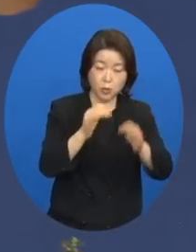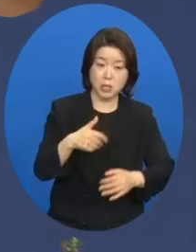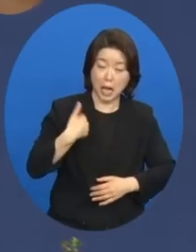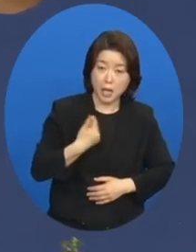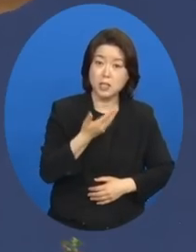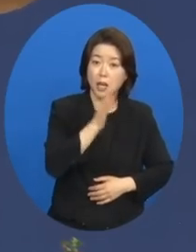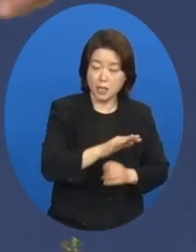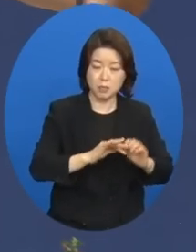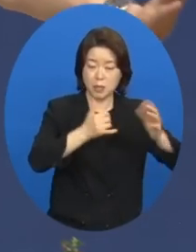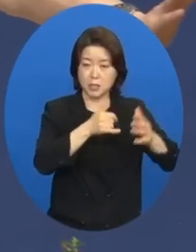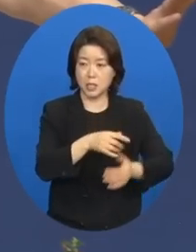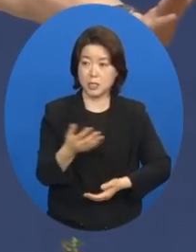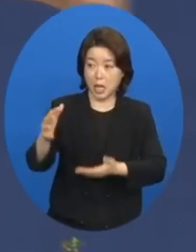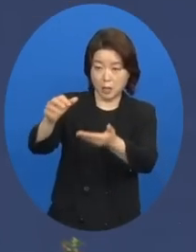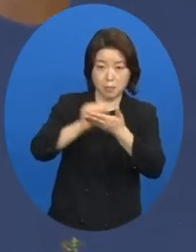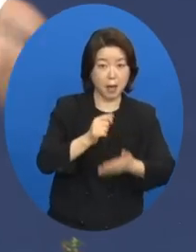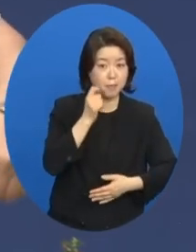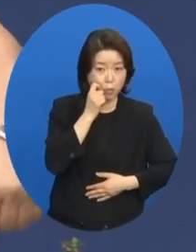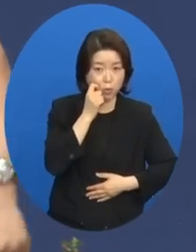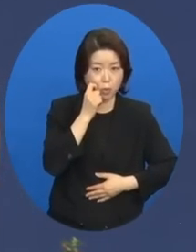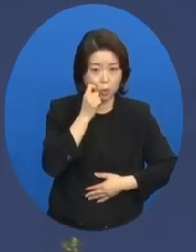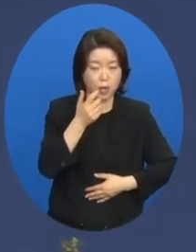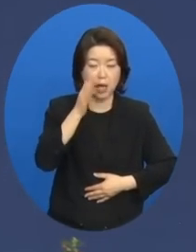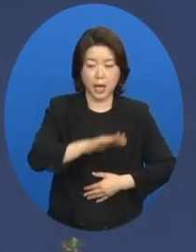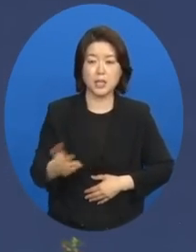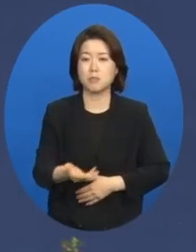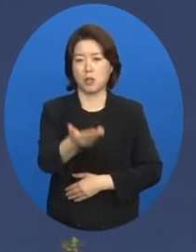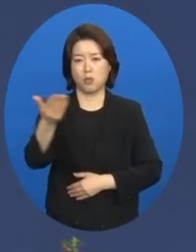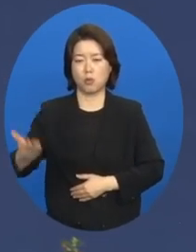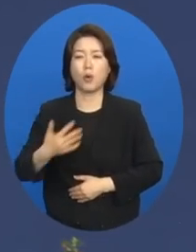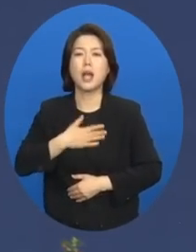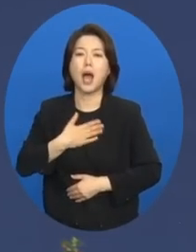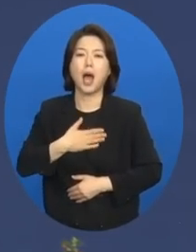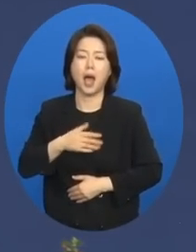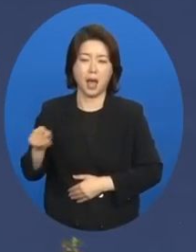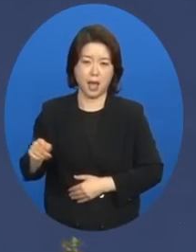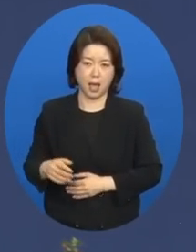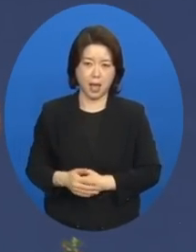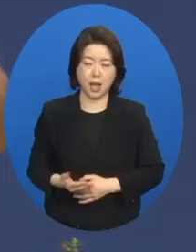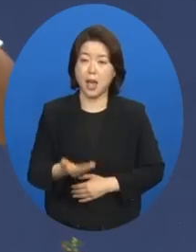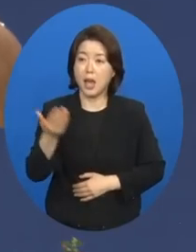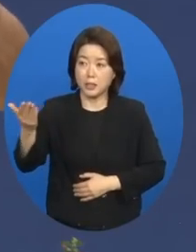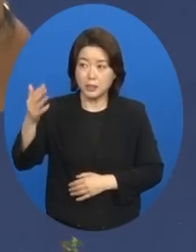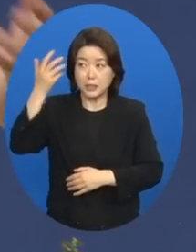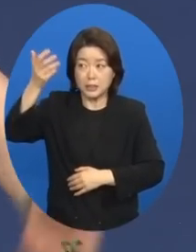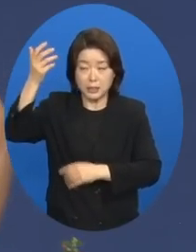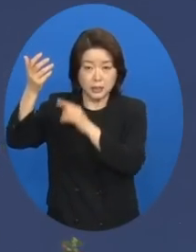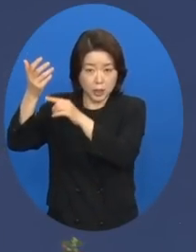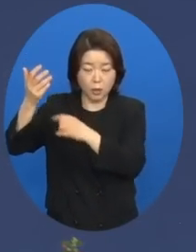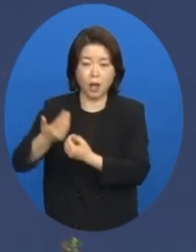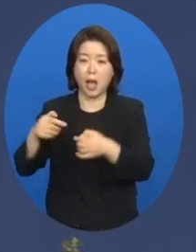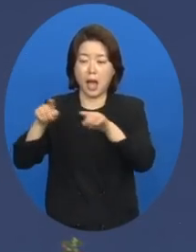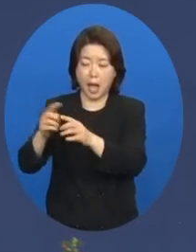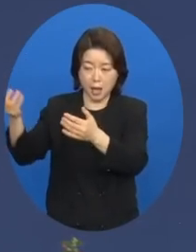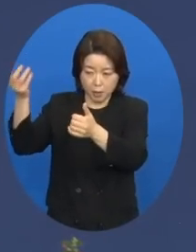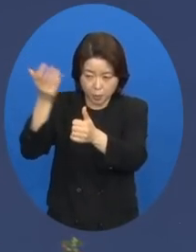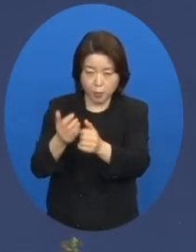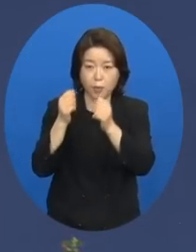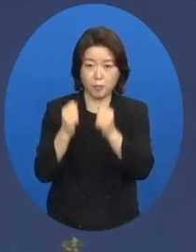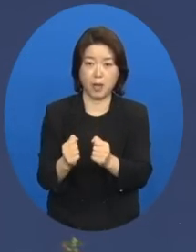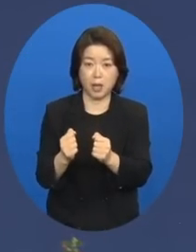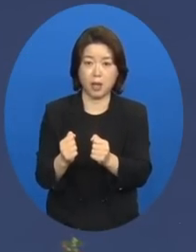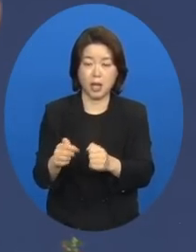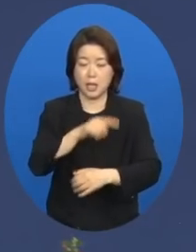못하는 세상은 그를 받을 수가 없지만 그러나 너희는 그를 아나니 그는 너희와 함께 거하시며